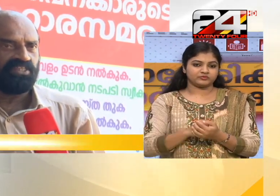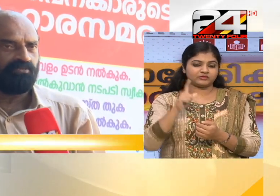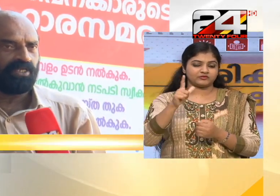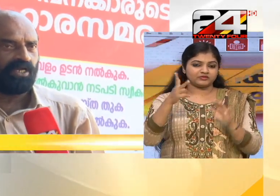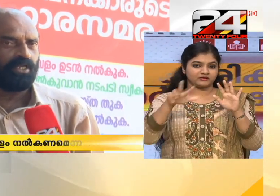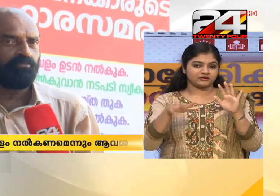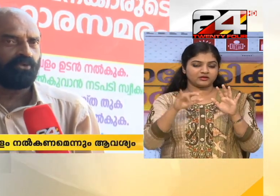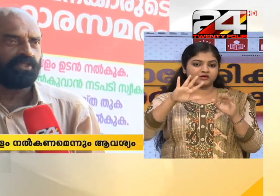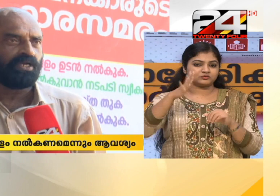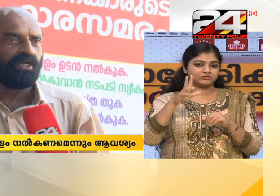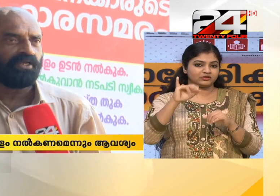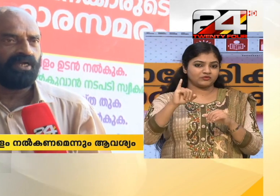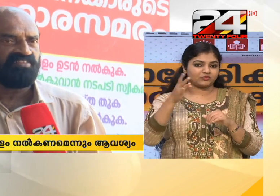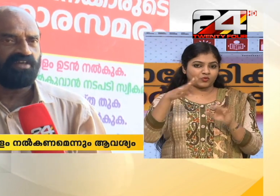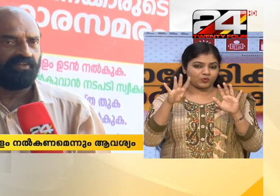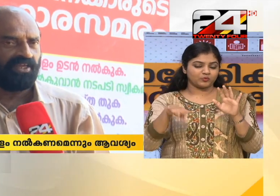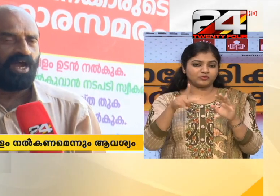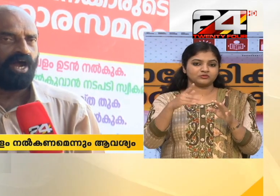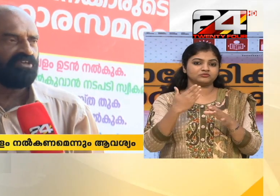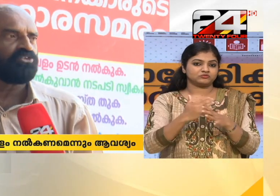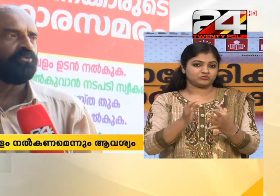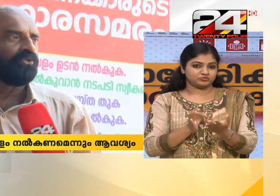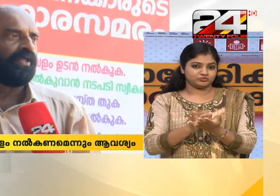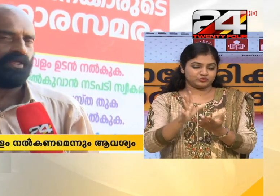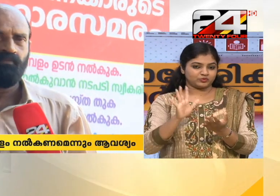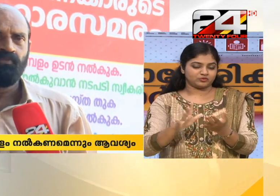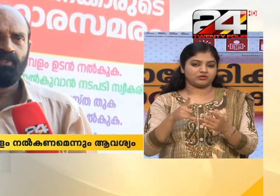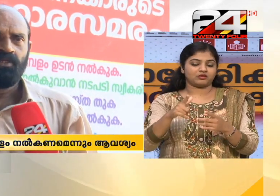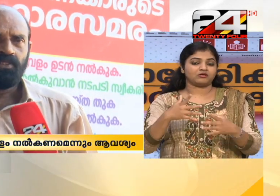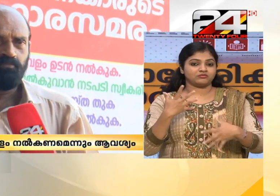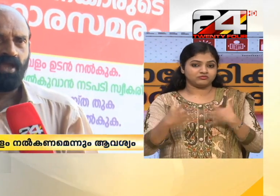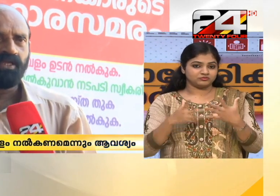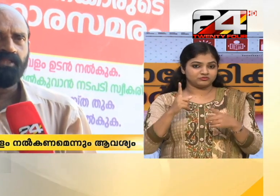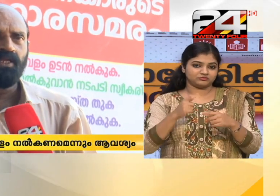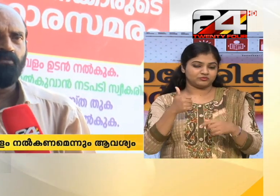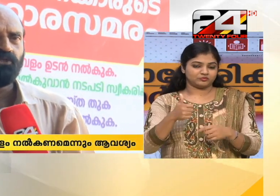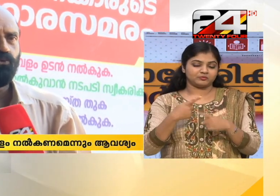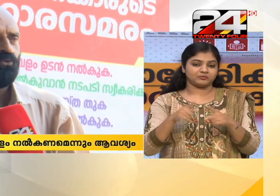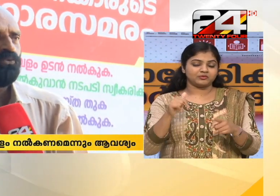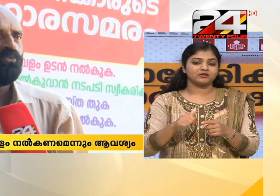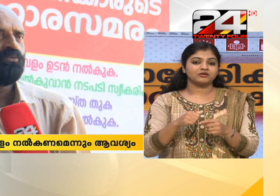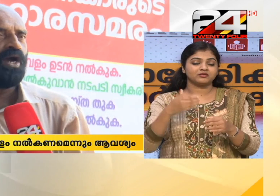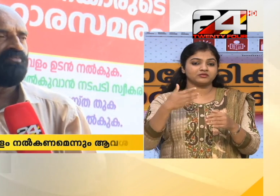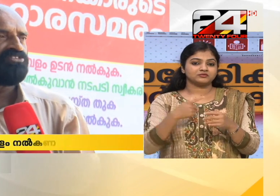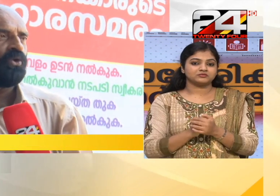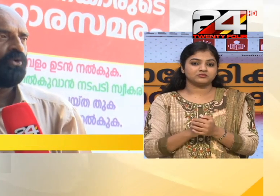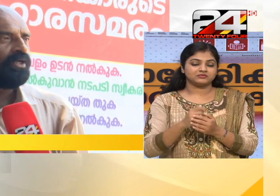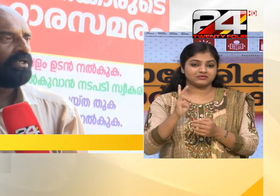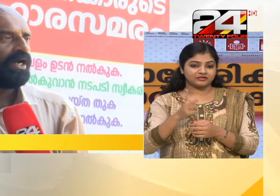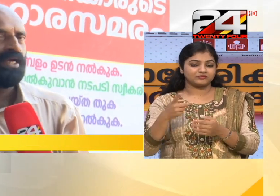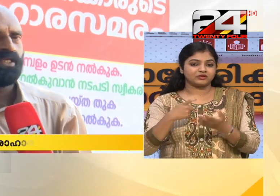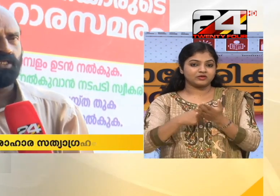78,569 ജീവനക്കാരെ പുറത്താക്കാൻ കാണിച്ച അതേ ആവേശമൊന്നും തന്നെ ഈ പാക്കേജിലെ മറ്റു